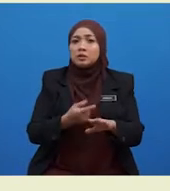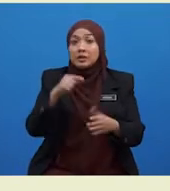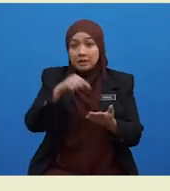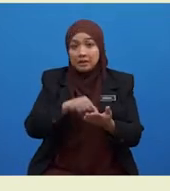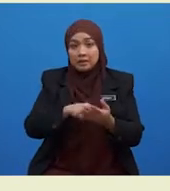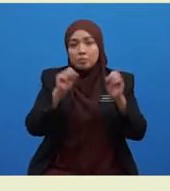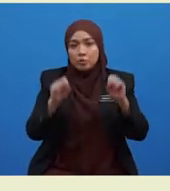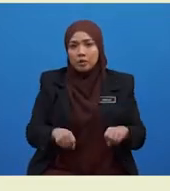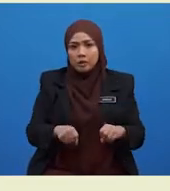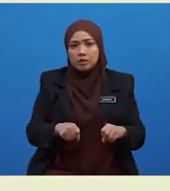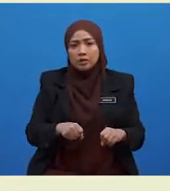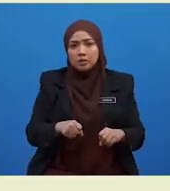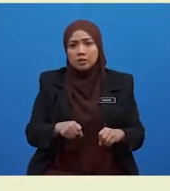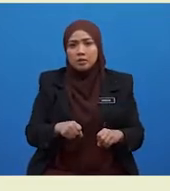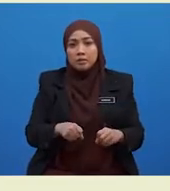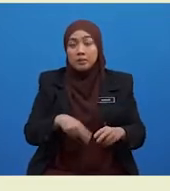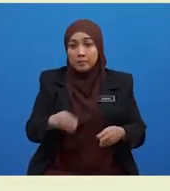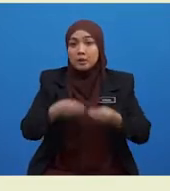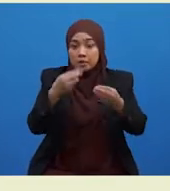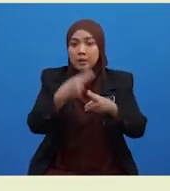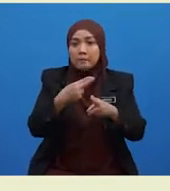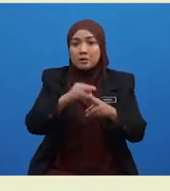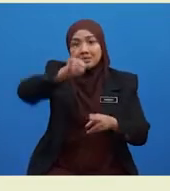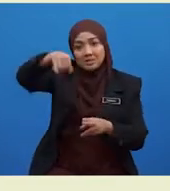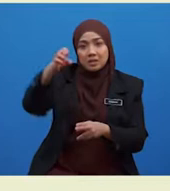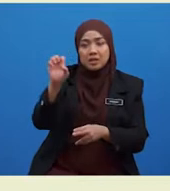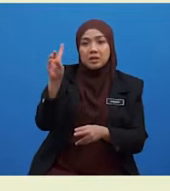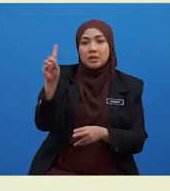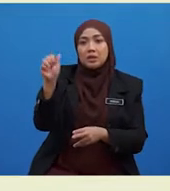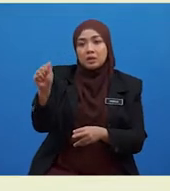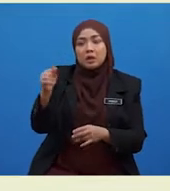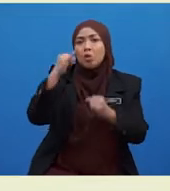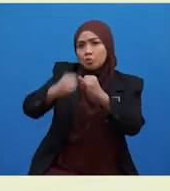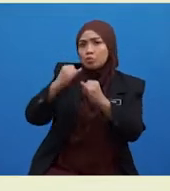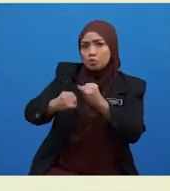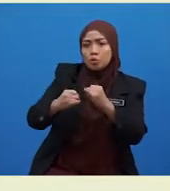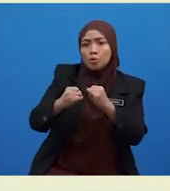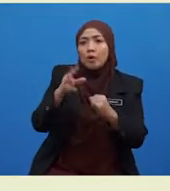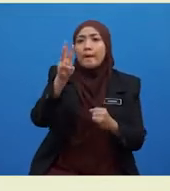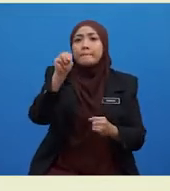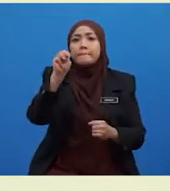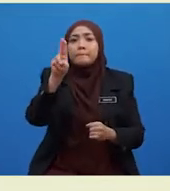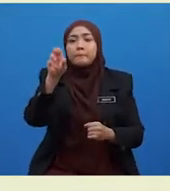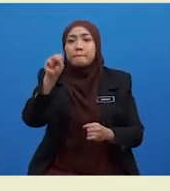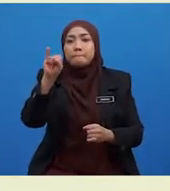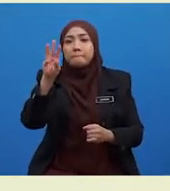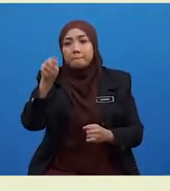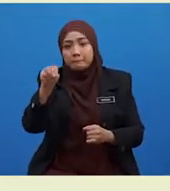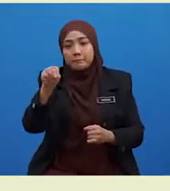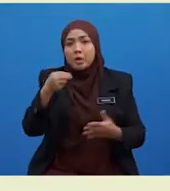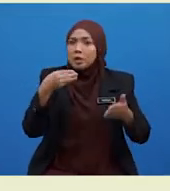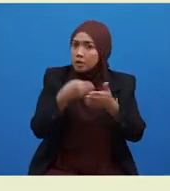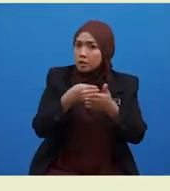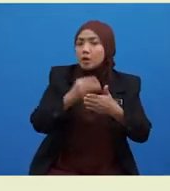latihan jeda tidak rasmi dan diperkenalkan penghujung musim, persediaan musim hingga